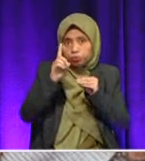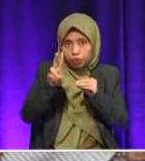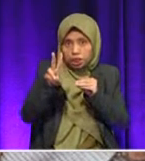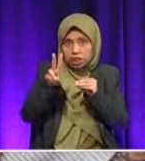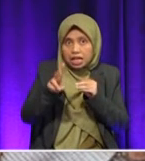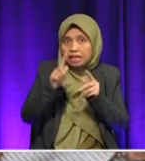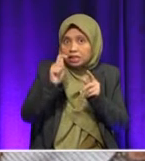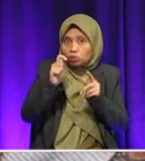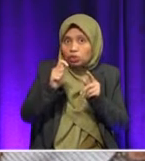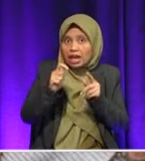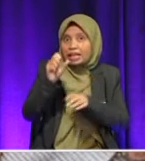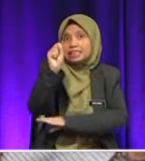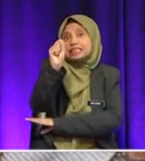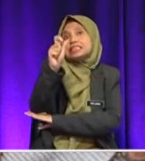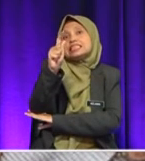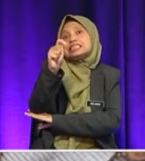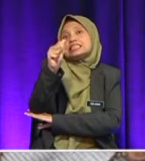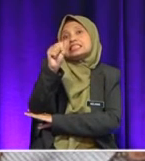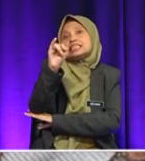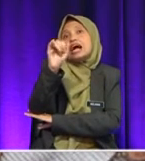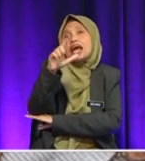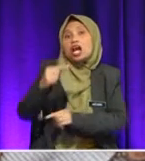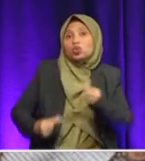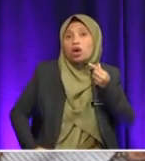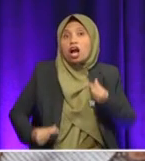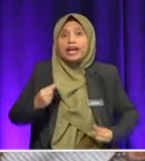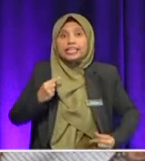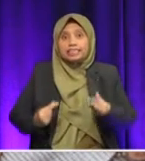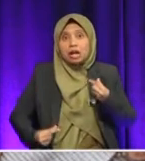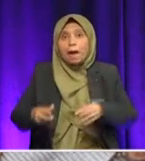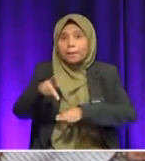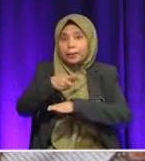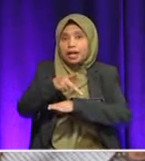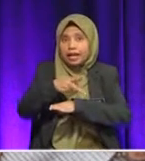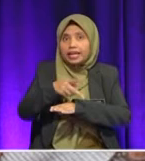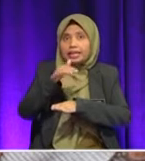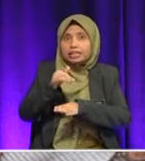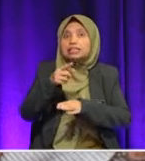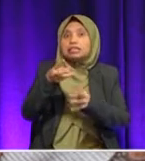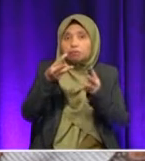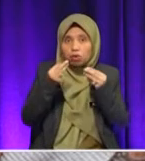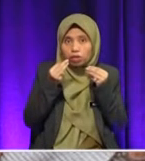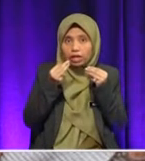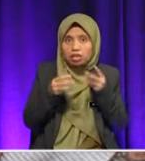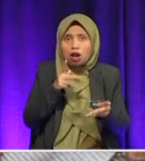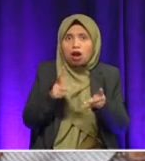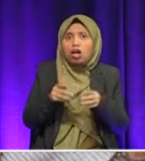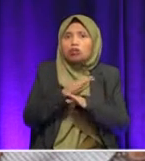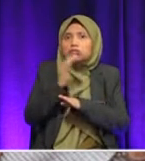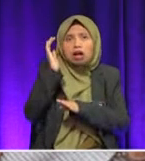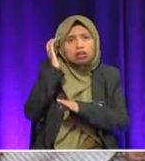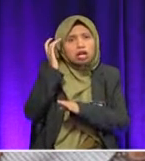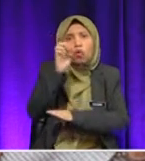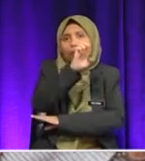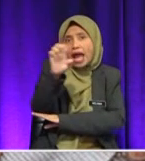kayanya sesuai dengan mengambil ql5 dan juga prinsip BKL fashion sebab kalau kita tak tahu tentang elemen dan fisik